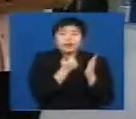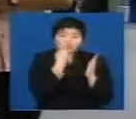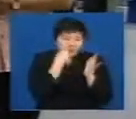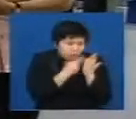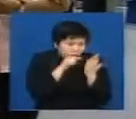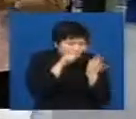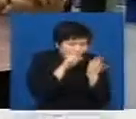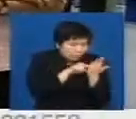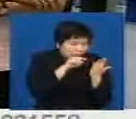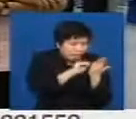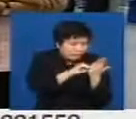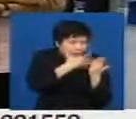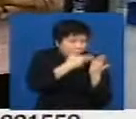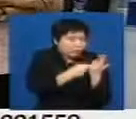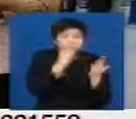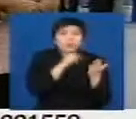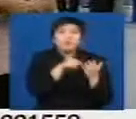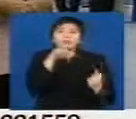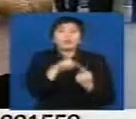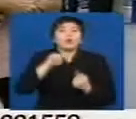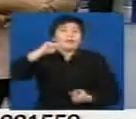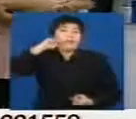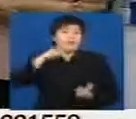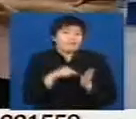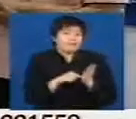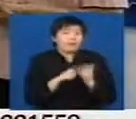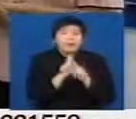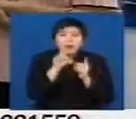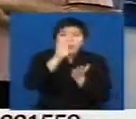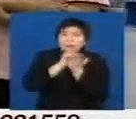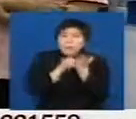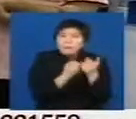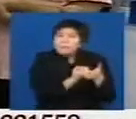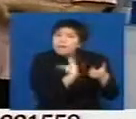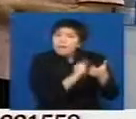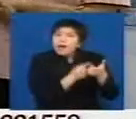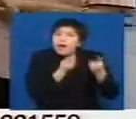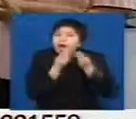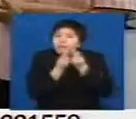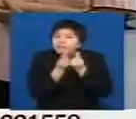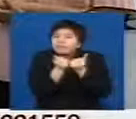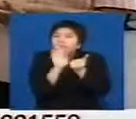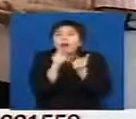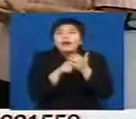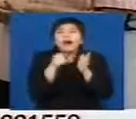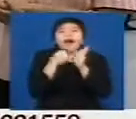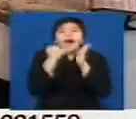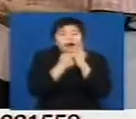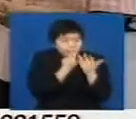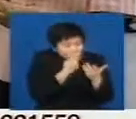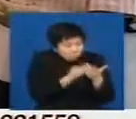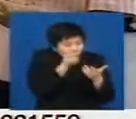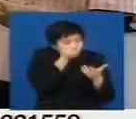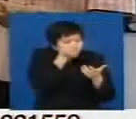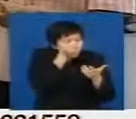สถานการณ ์ได้ทุกวินาที ได้ทุกวินาที ครับ แล้วเป็นข้อมูลชุดที่เข้าใจง่ายขึ้น ใช่ อาจจะไม่ได้ละเอียดถึงขั้นที่เอามาใช้พิจารณา